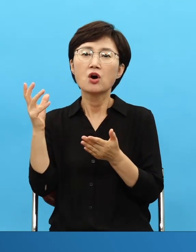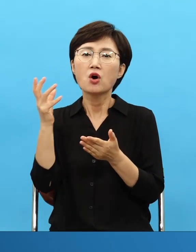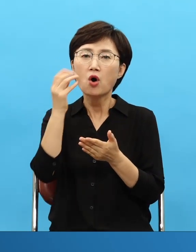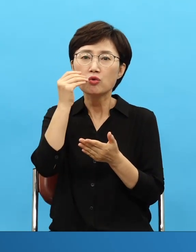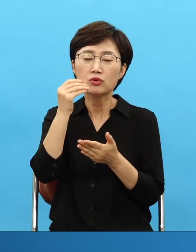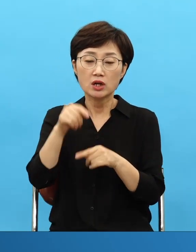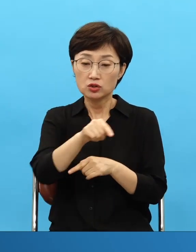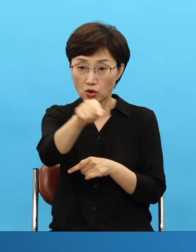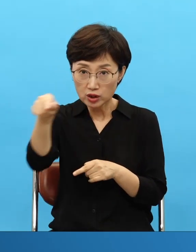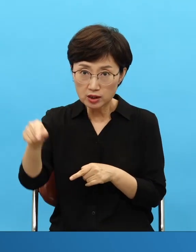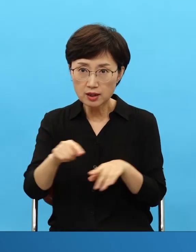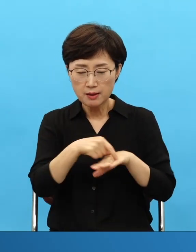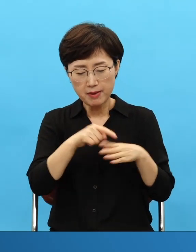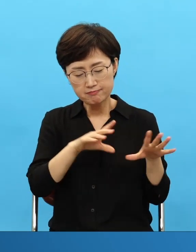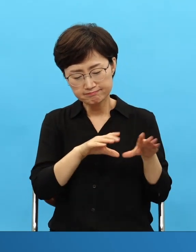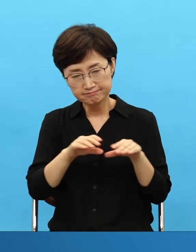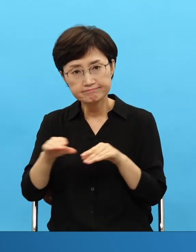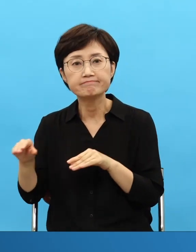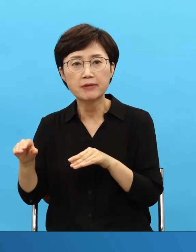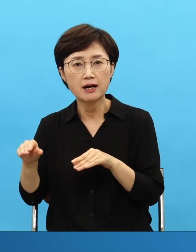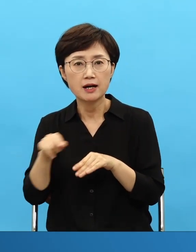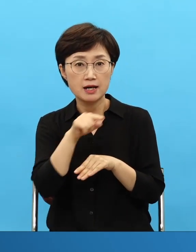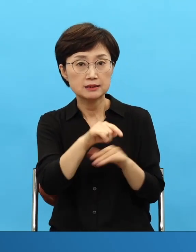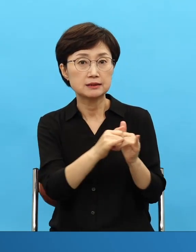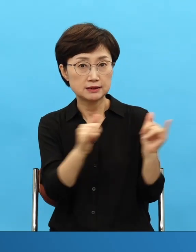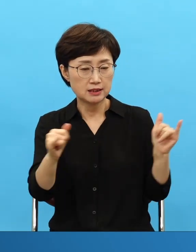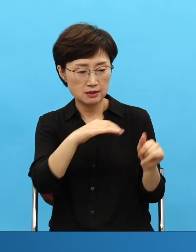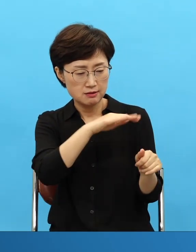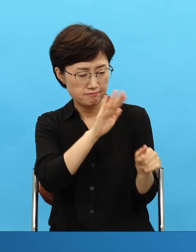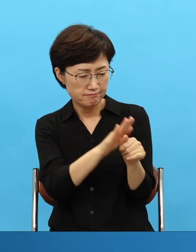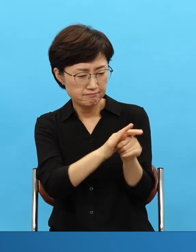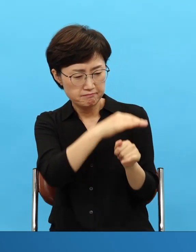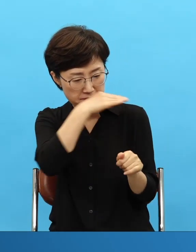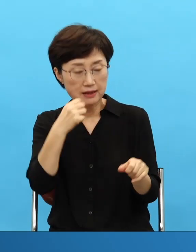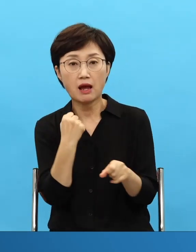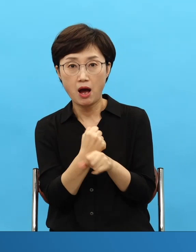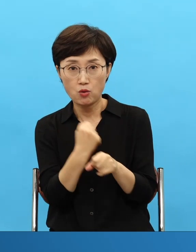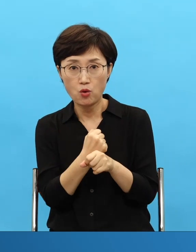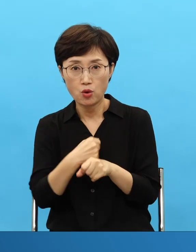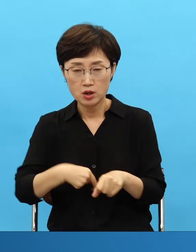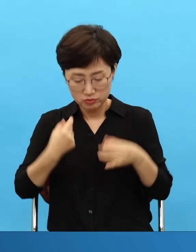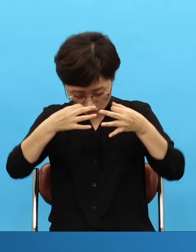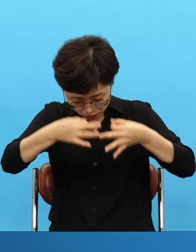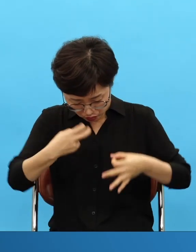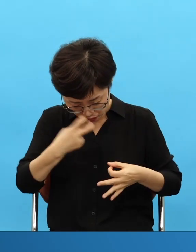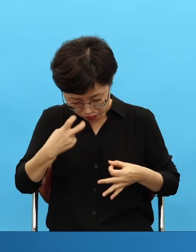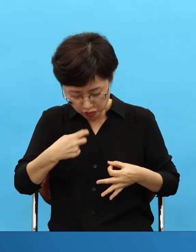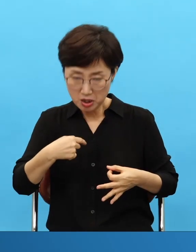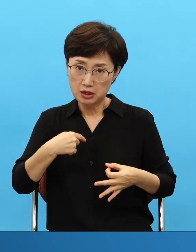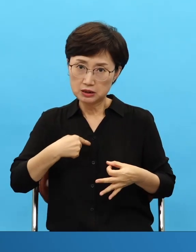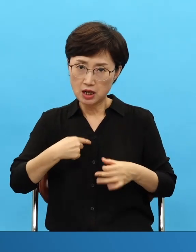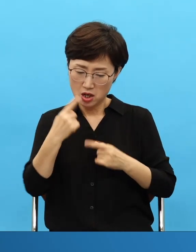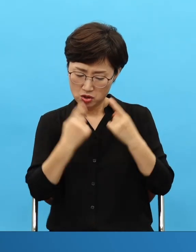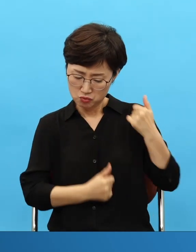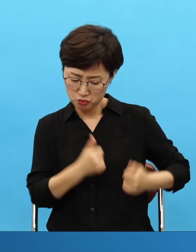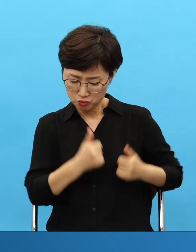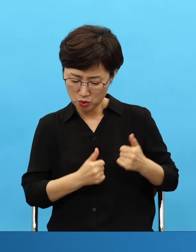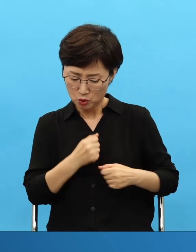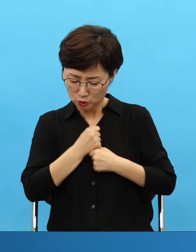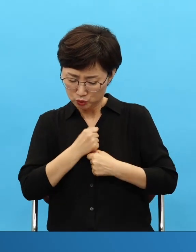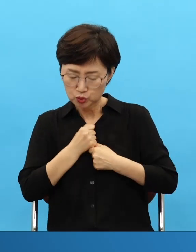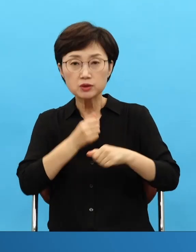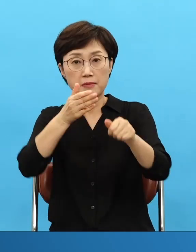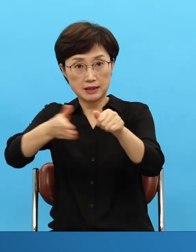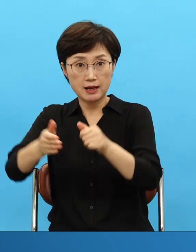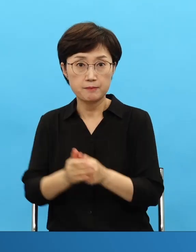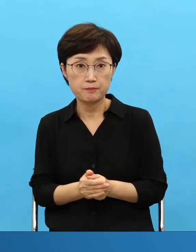신령한 너희는 온유한 심령으로 그러한 자를 바로잡고 너 자신을 살펴보아 너도 시험을 받을까